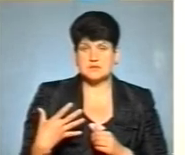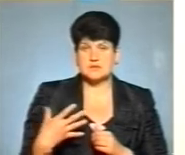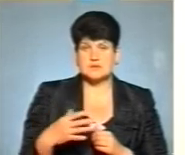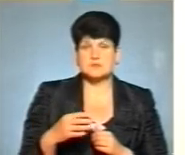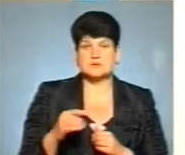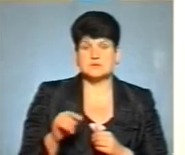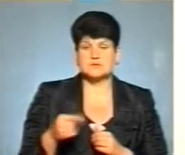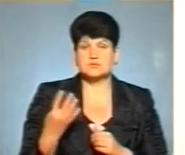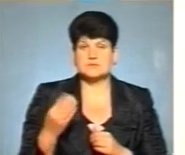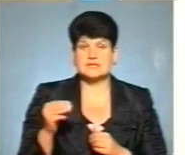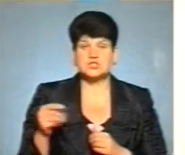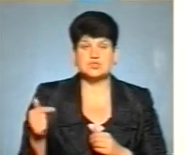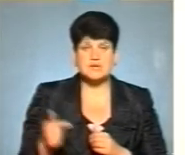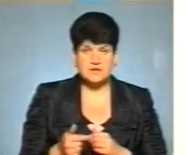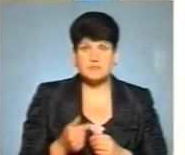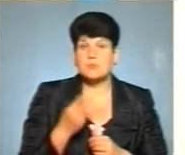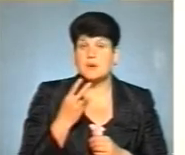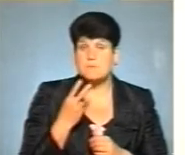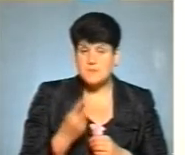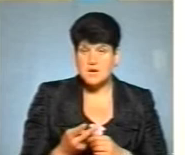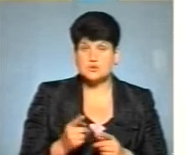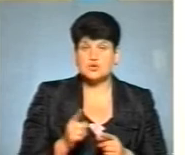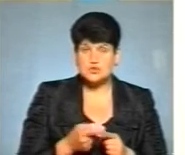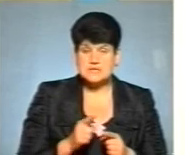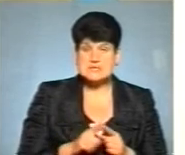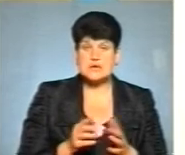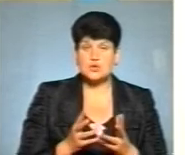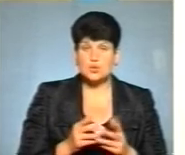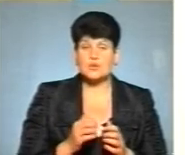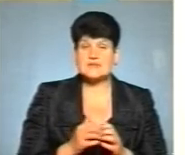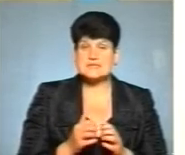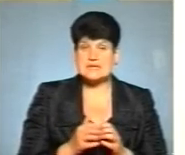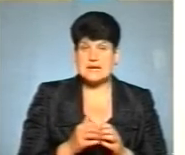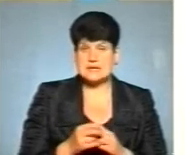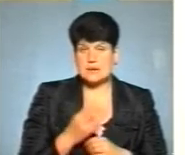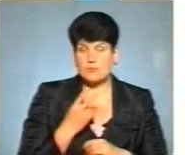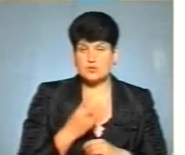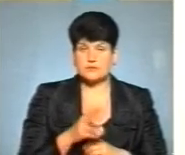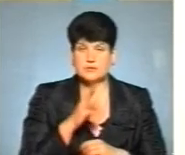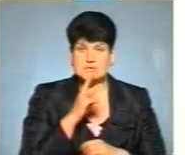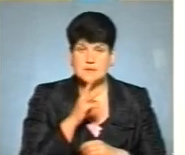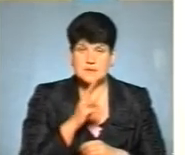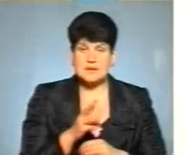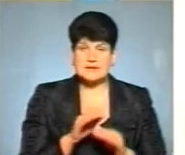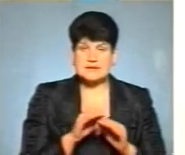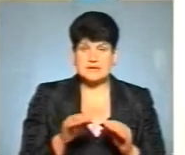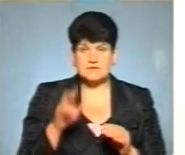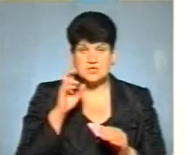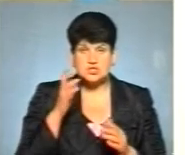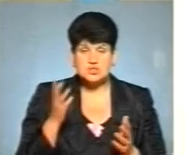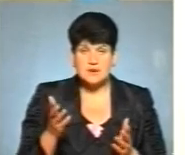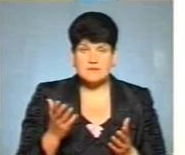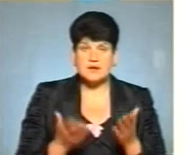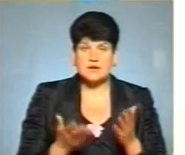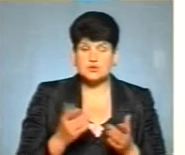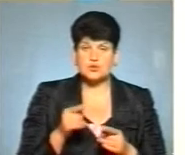15,4 тисячі гривень. Тобто ми бачимо, що це є розрахунковий середній показник по заробітній платі на рівні держави статистичний. Але